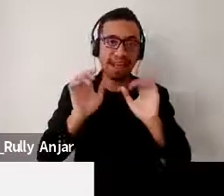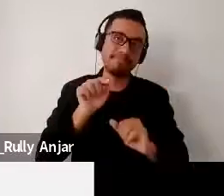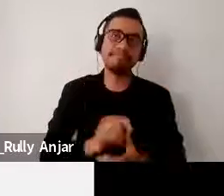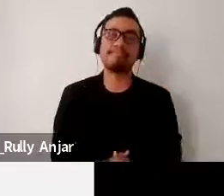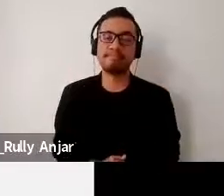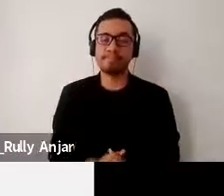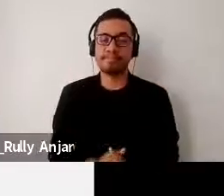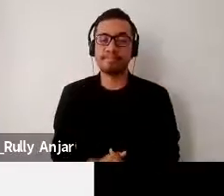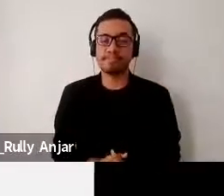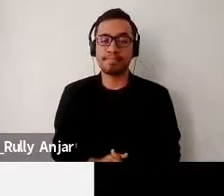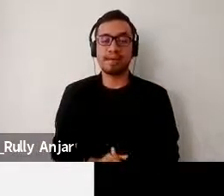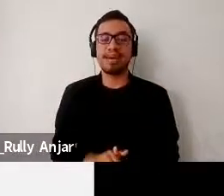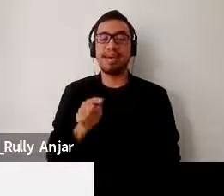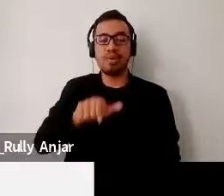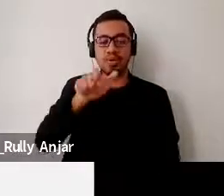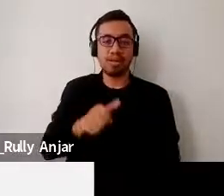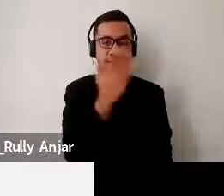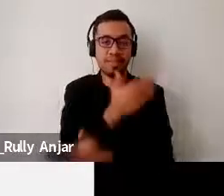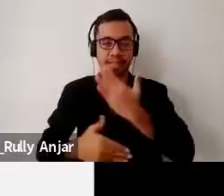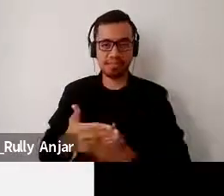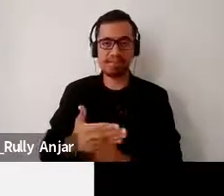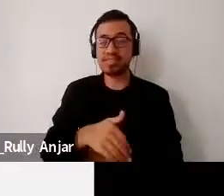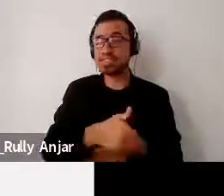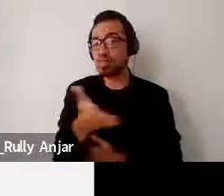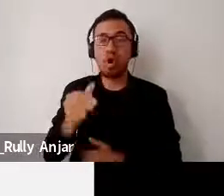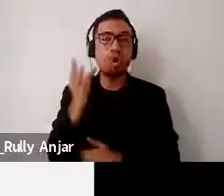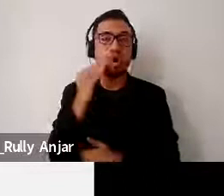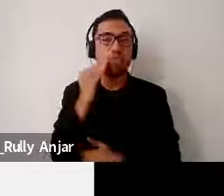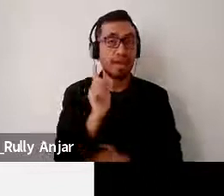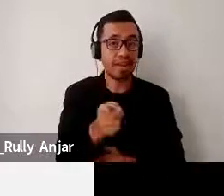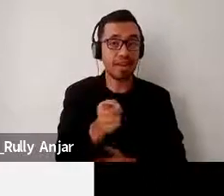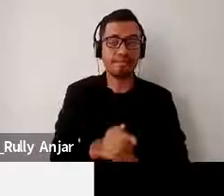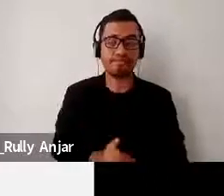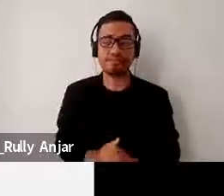terjadi di seluruh kelompok usia. Dan hasil analisa kami juga